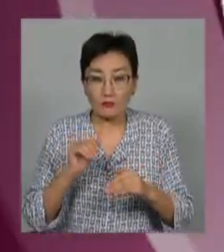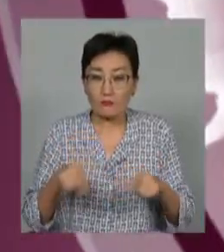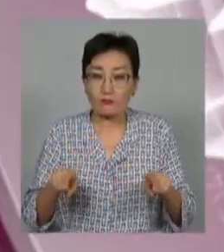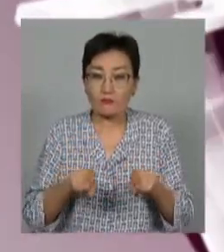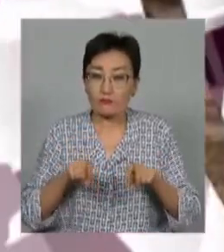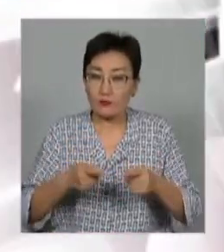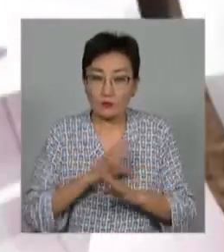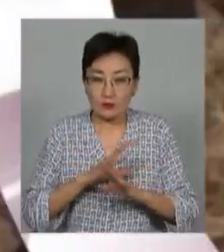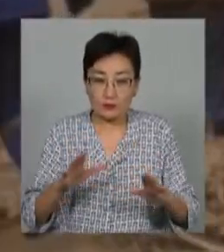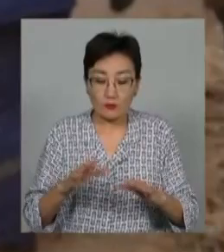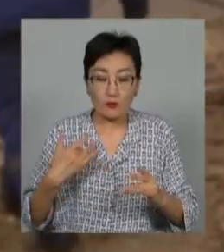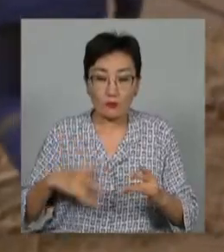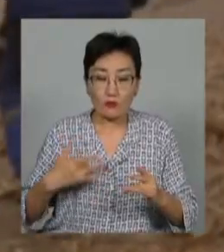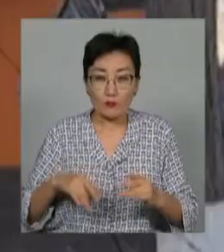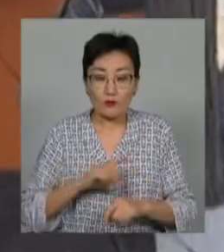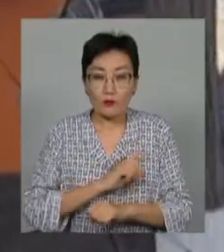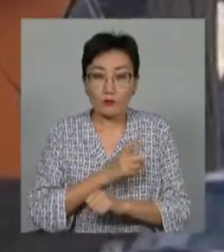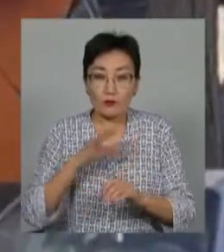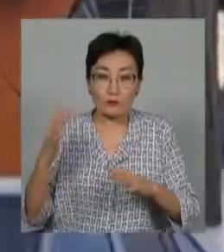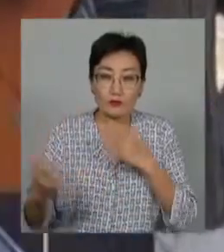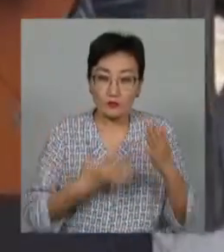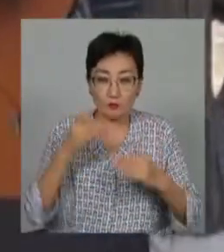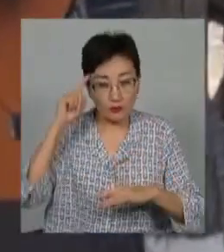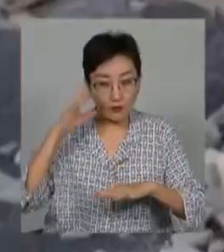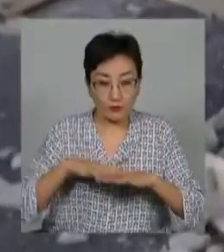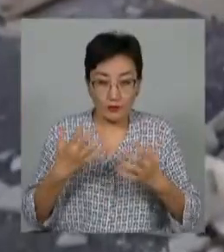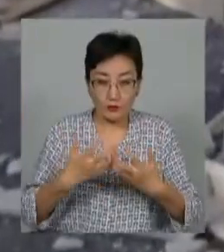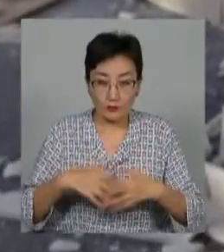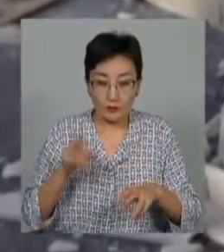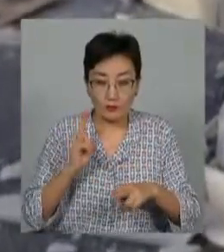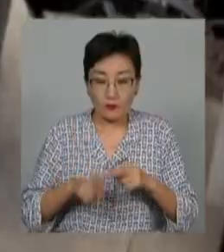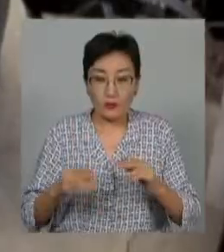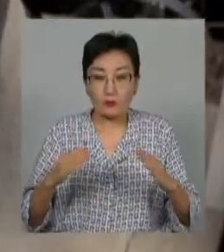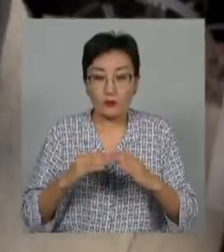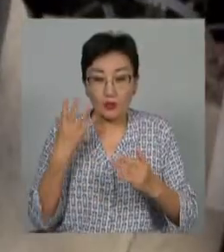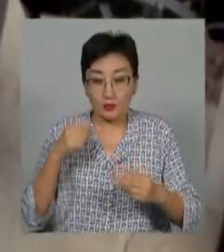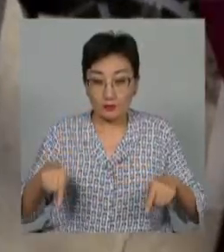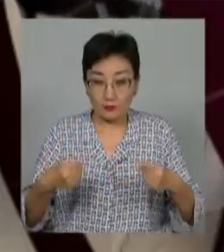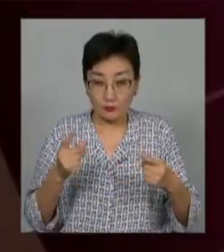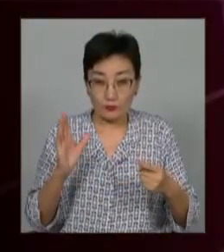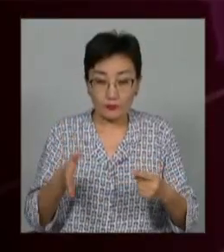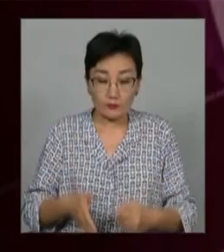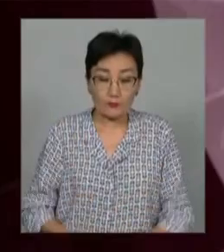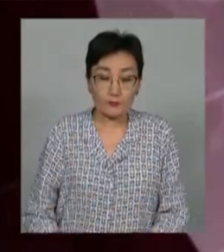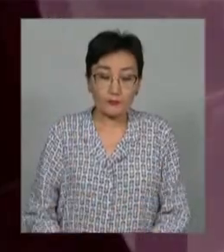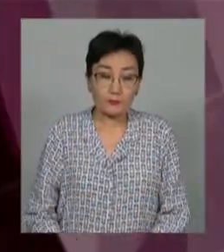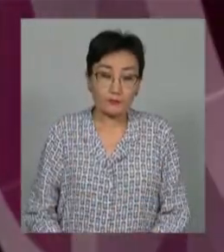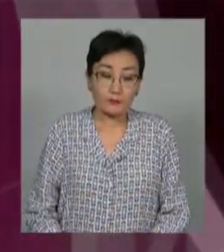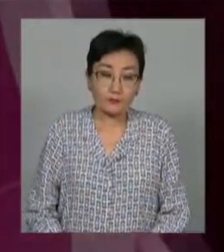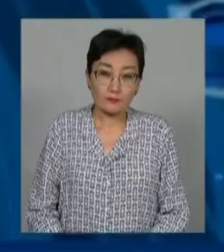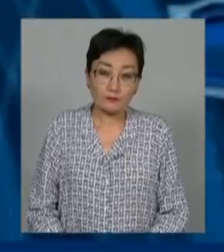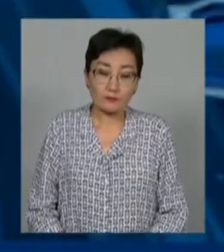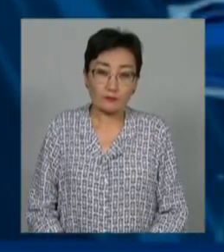келген? Жамбылдағы жойқын желдің шығынын әкімдік есептеп бітті. Нысандар қашан қалпына келмек?